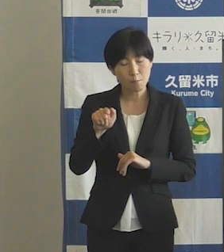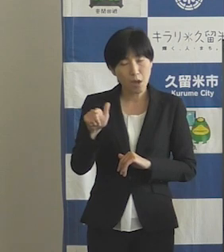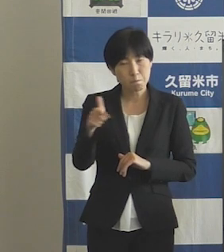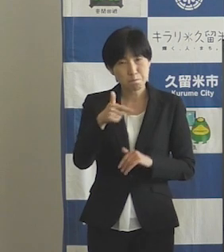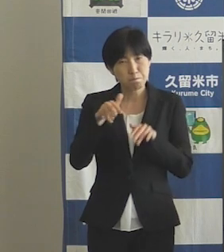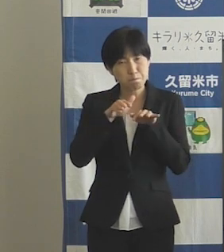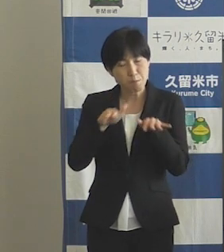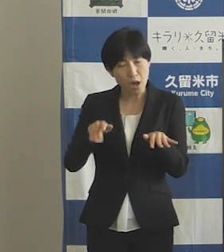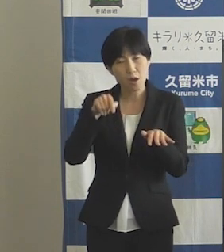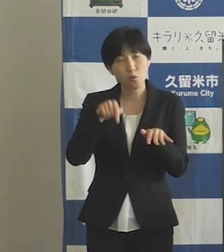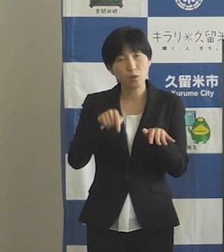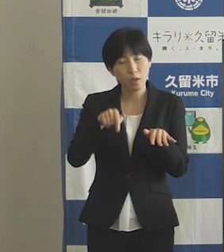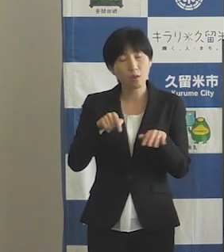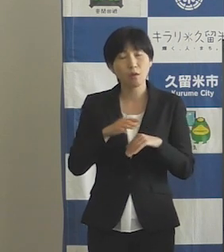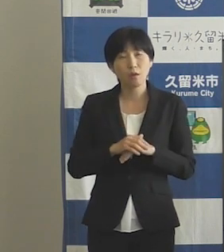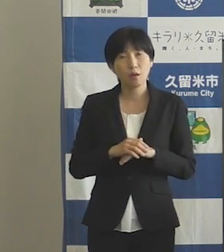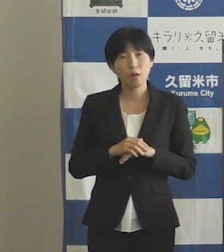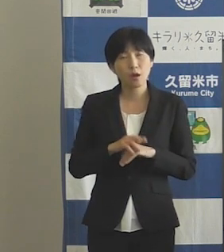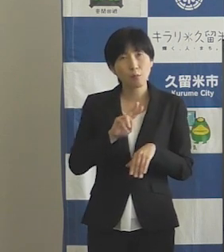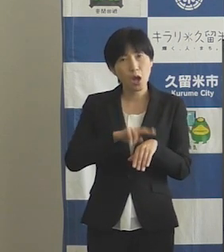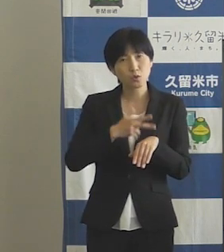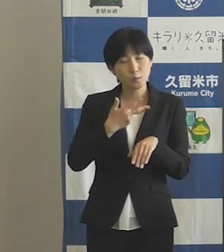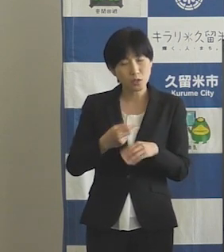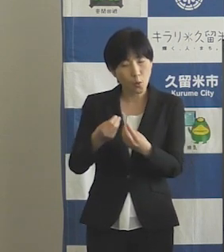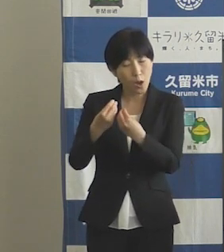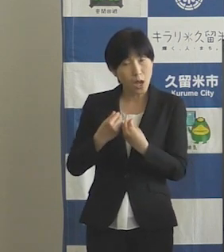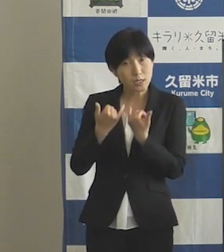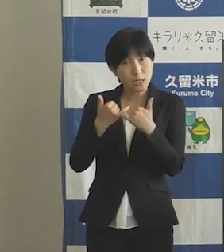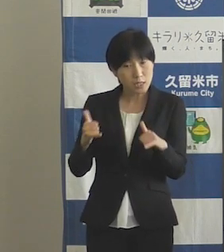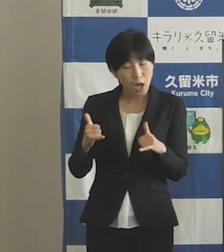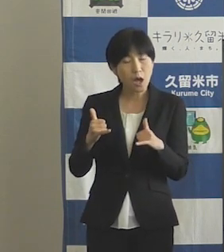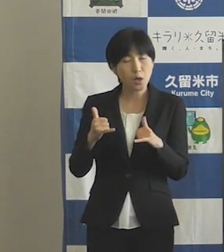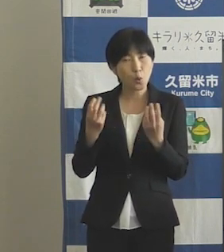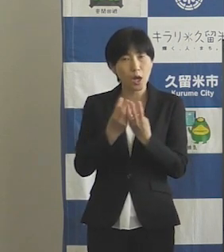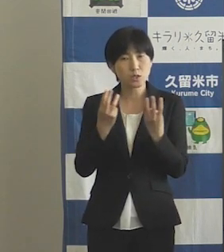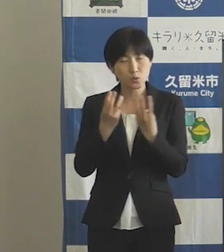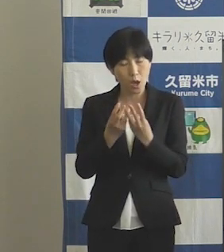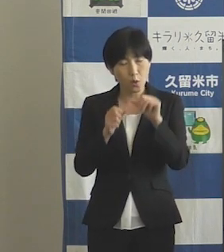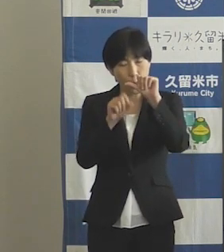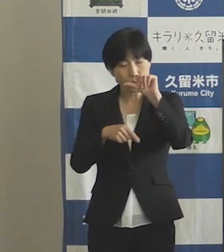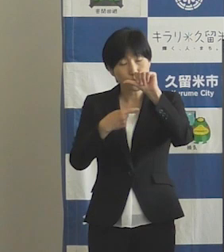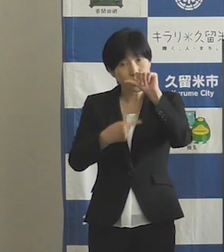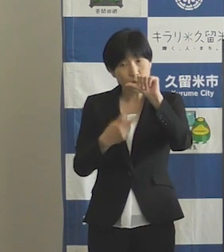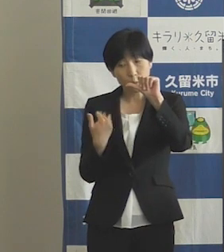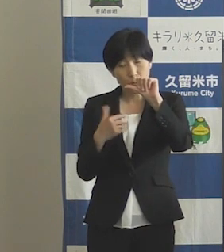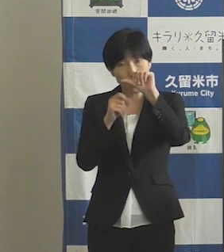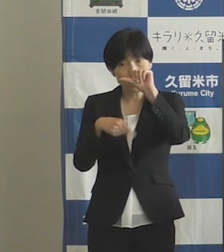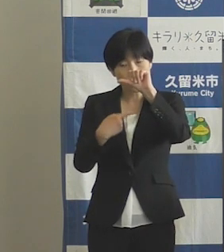久留米市公表の感染者数は5月1日現在で